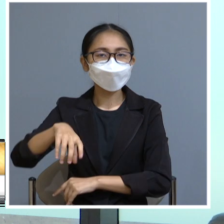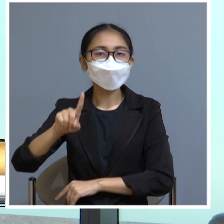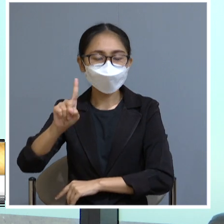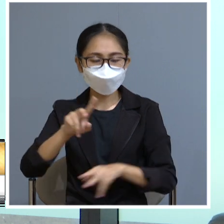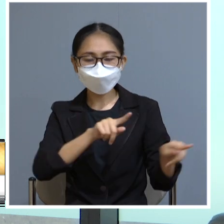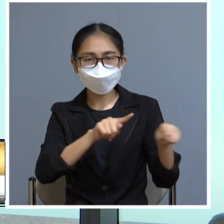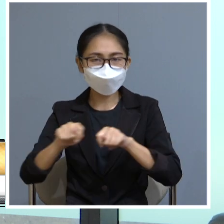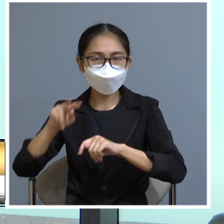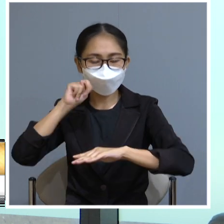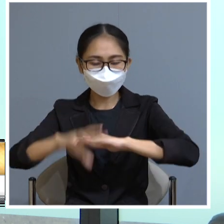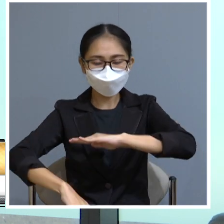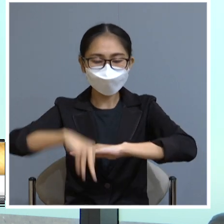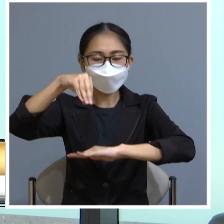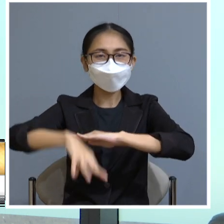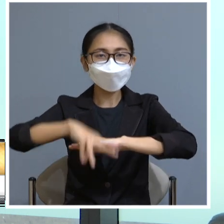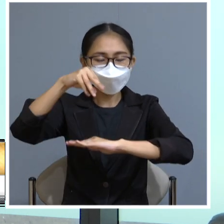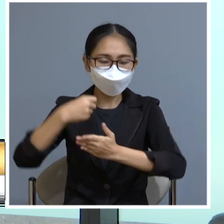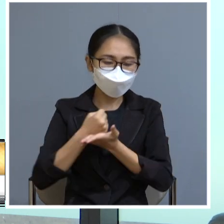สบน้ำไว้อย่เต็ที่